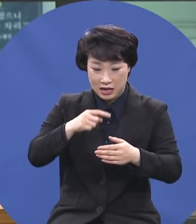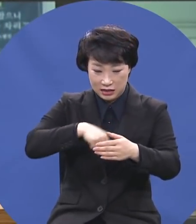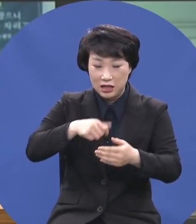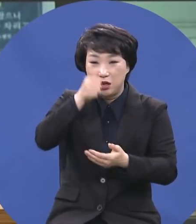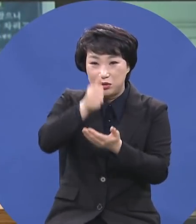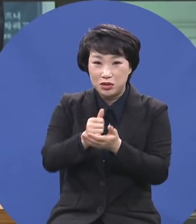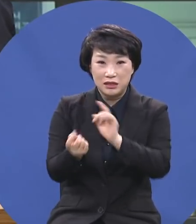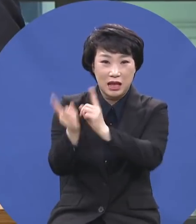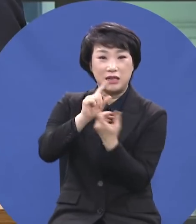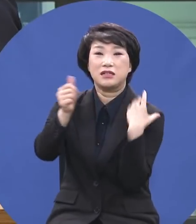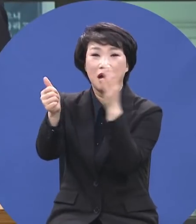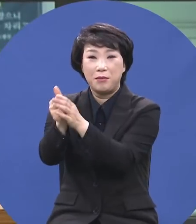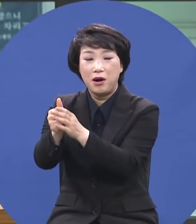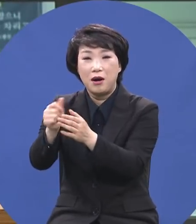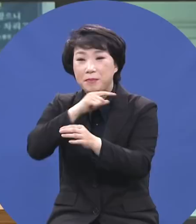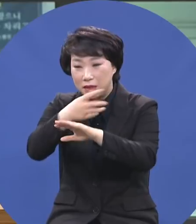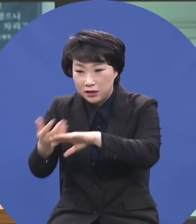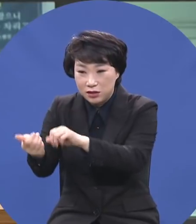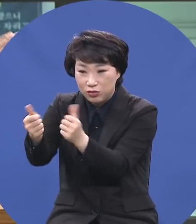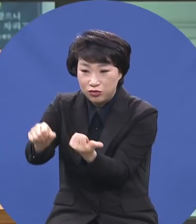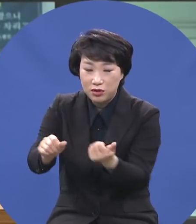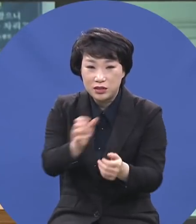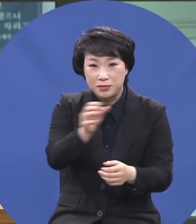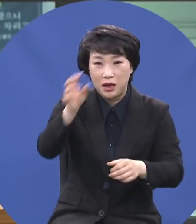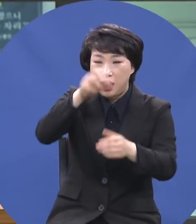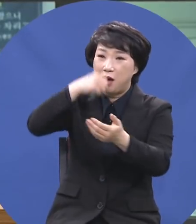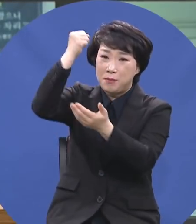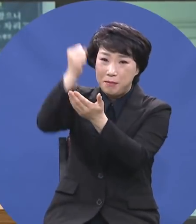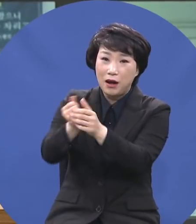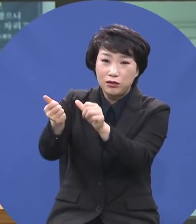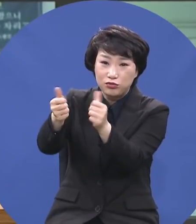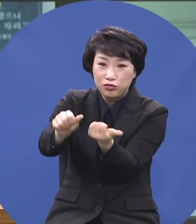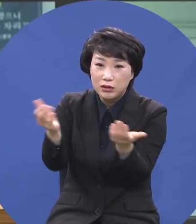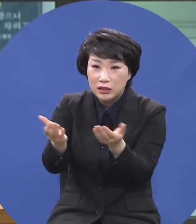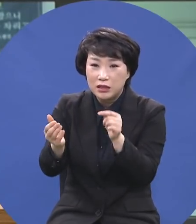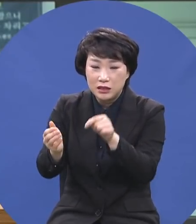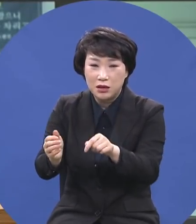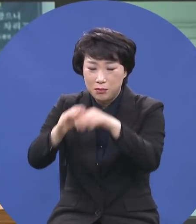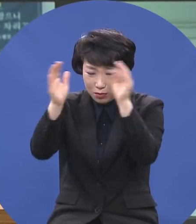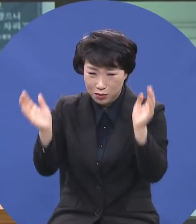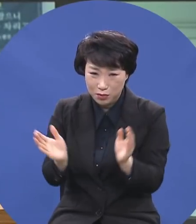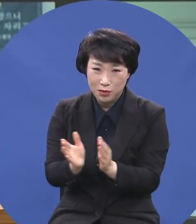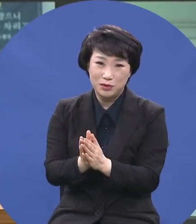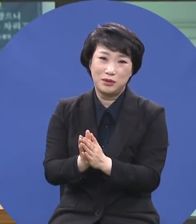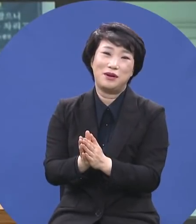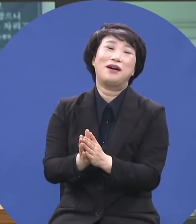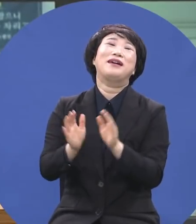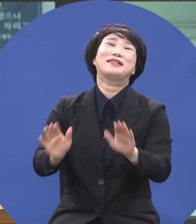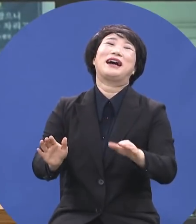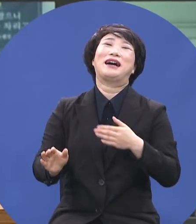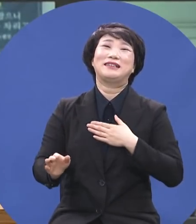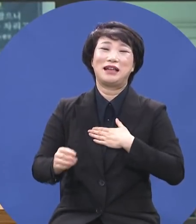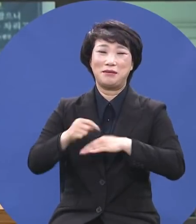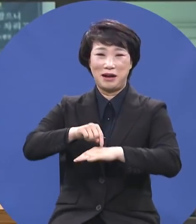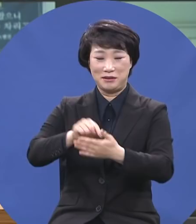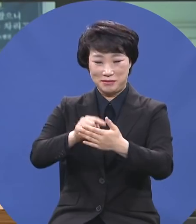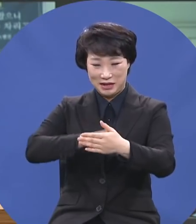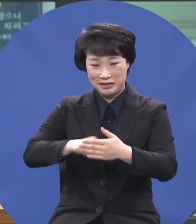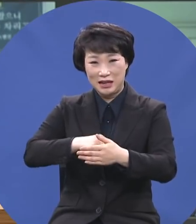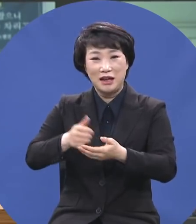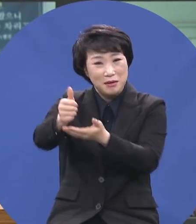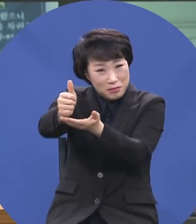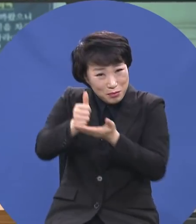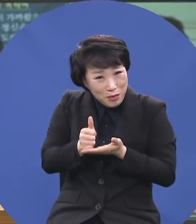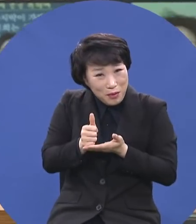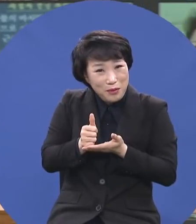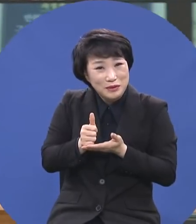짊어지고 피를 쏟아내시며 십자가에서 죽으시고 부활하신 사건을 자기 가슴 속에